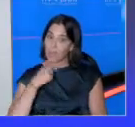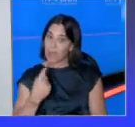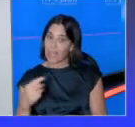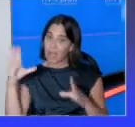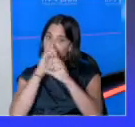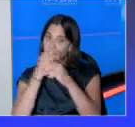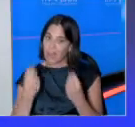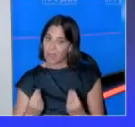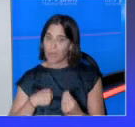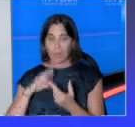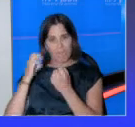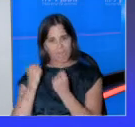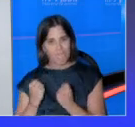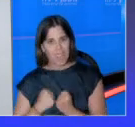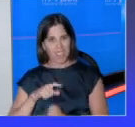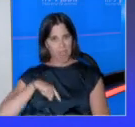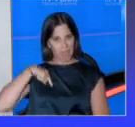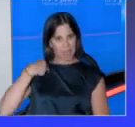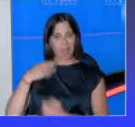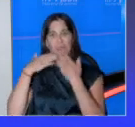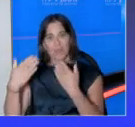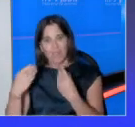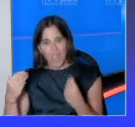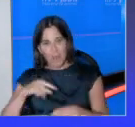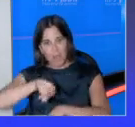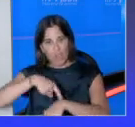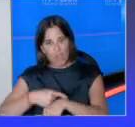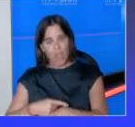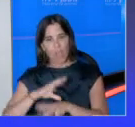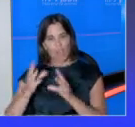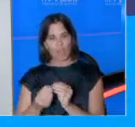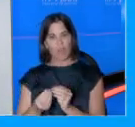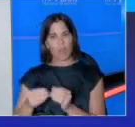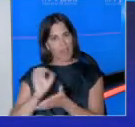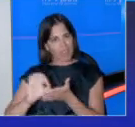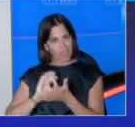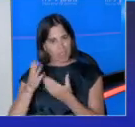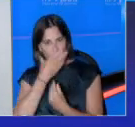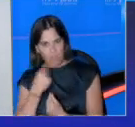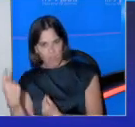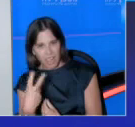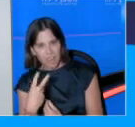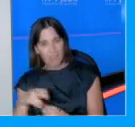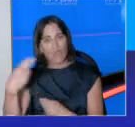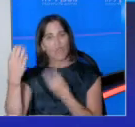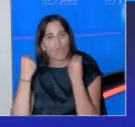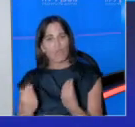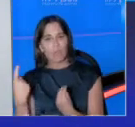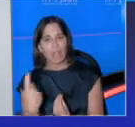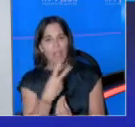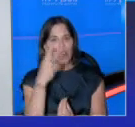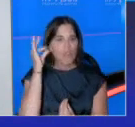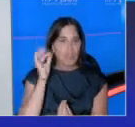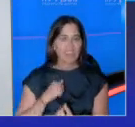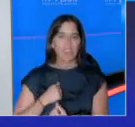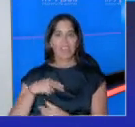טוב, אני מחזיק פה את האנשים הרבה זמן, תודה רבה שהייתם איתנו שעה שלמה, הרבה מאוד עבודה, תכתבו יפה אחד לשני, תהיו טובים אחת לשנייה,